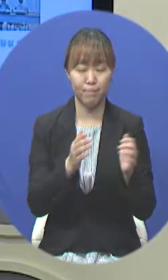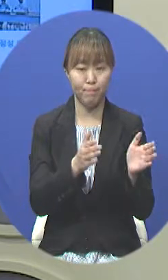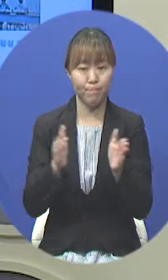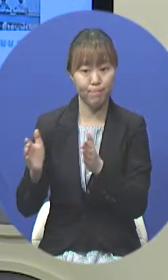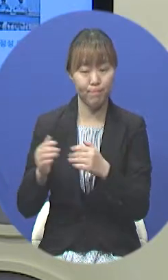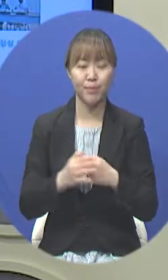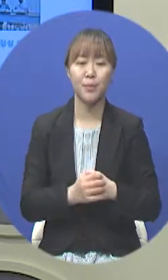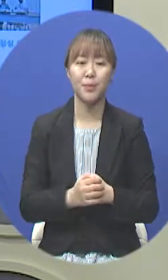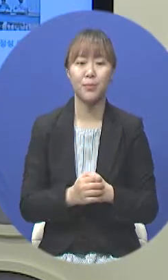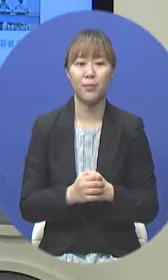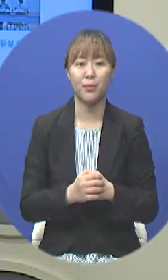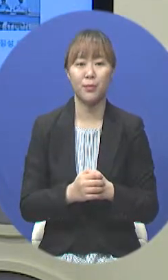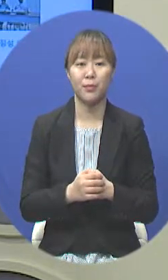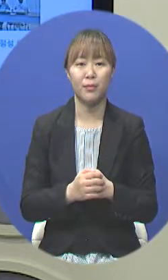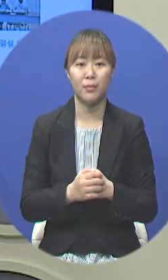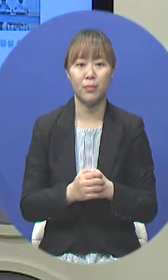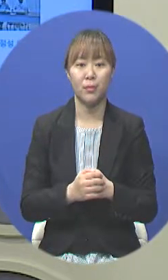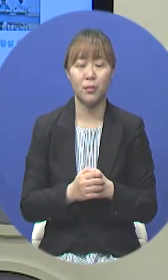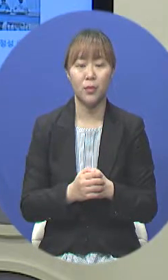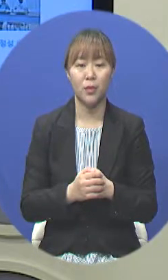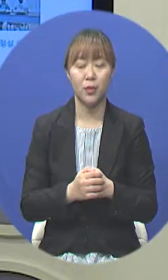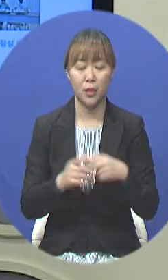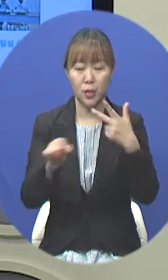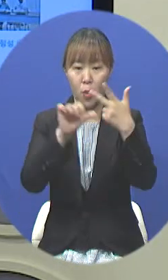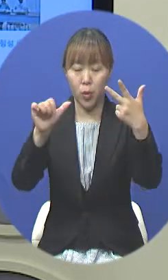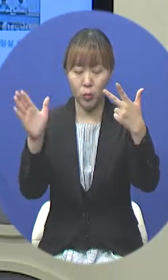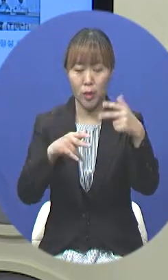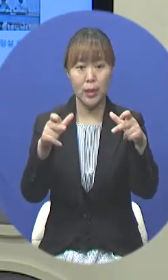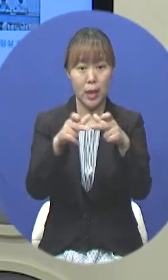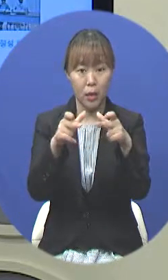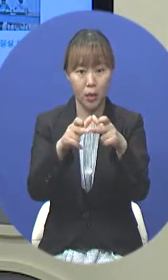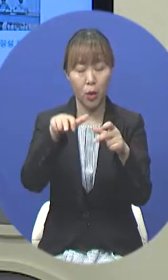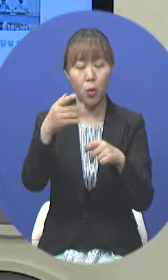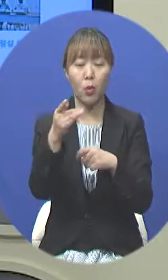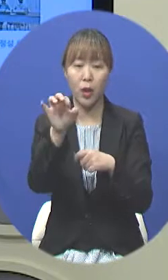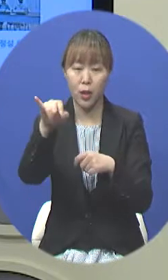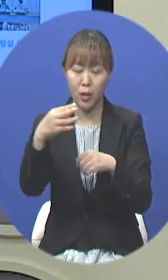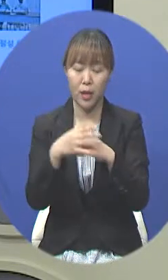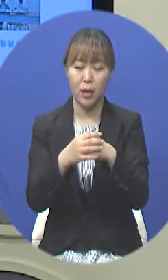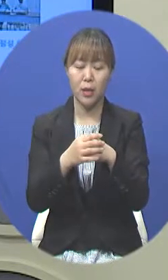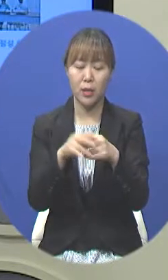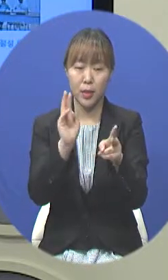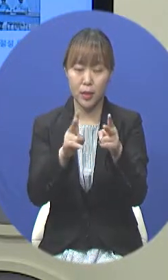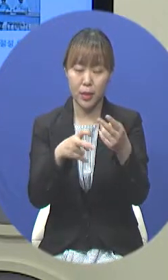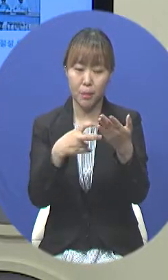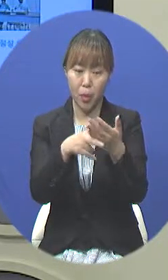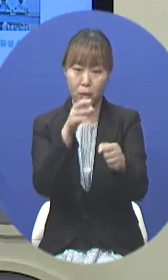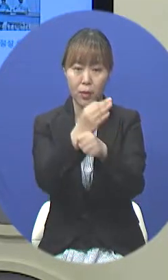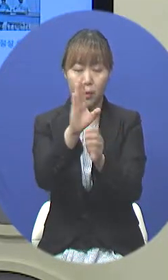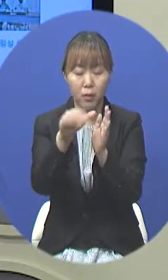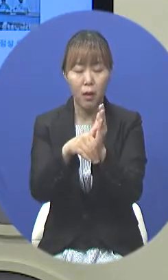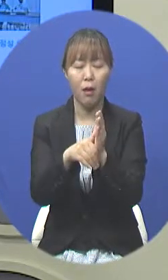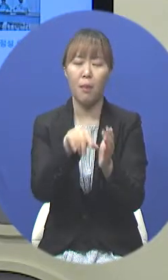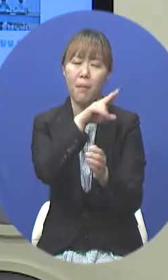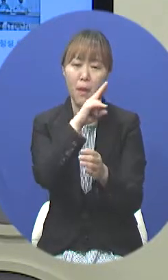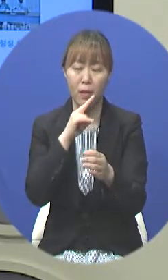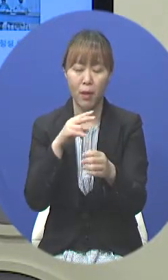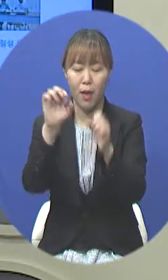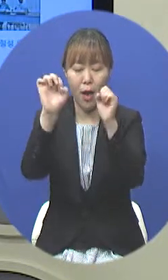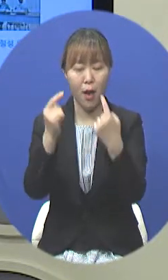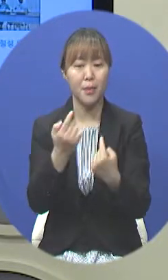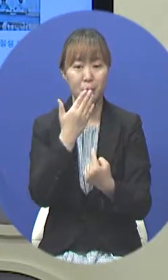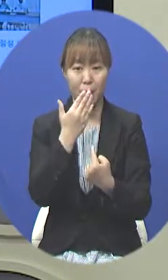다음 소식입니다 다음달 5일부터 장애인이 코레일 열차 승차권을 구매할 때 보다 편하게